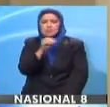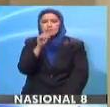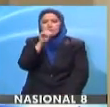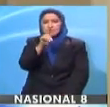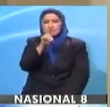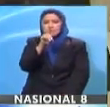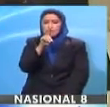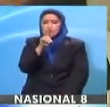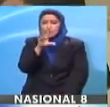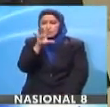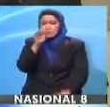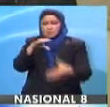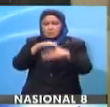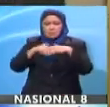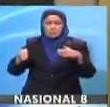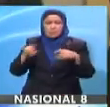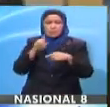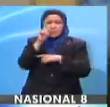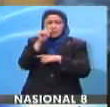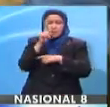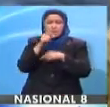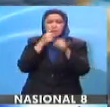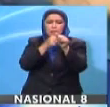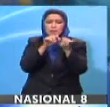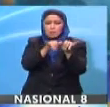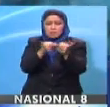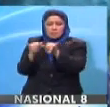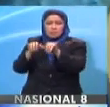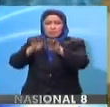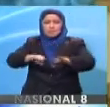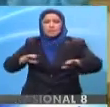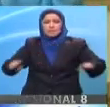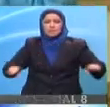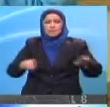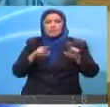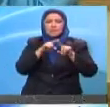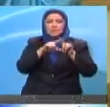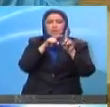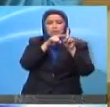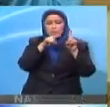sepasang mengikut saiz kanak-kanak antara S hingga 14